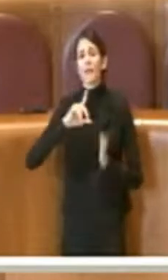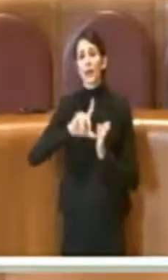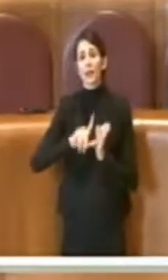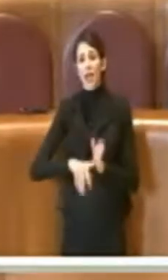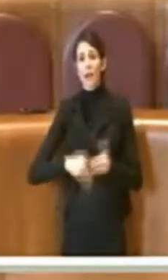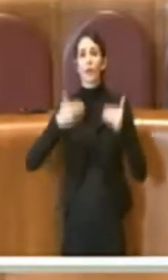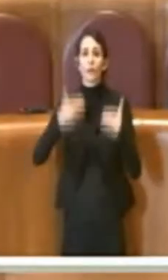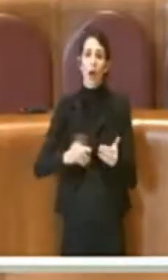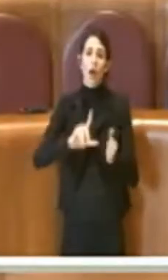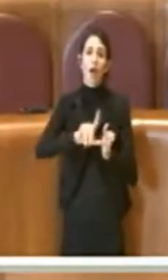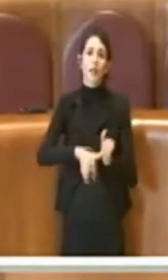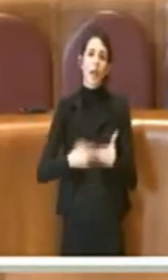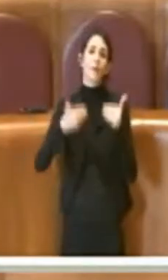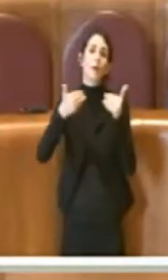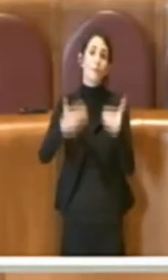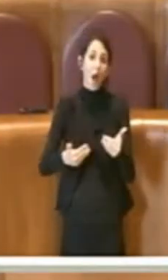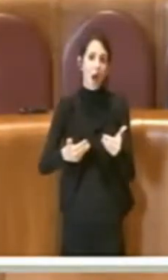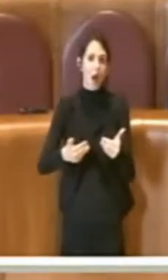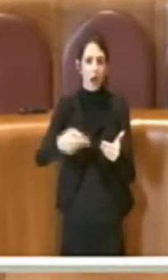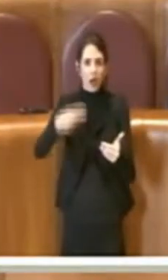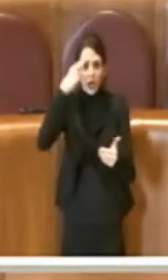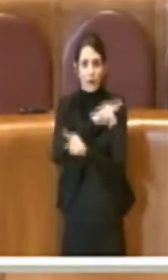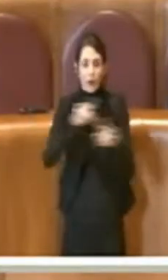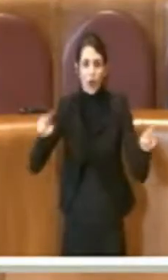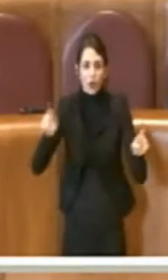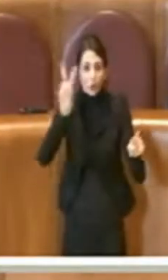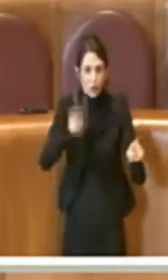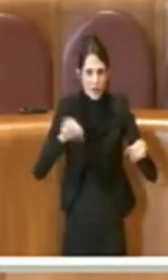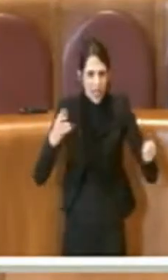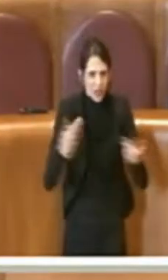ripeto, questa cosa del piano casa è del 2009, stiamo nel 2020,